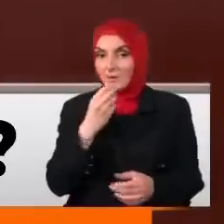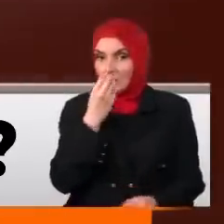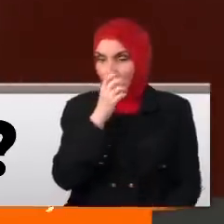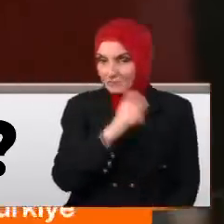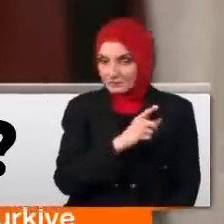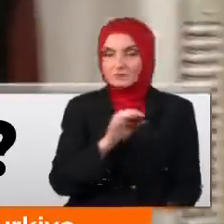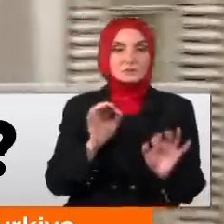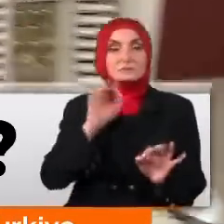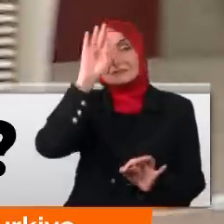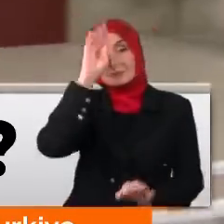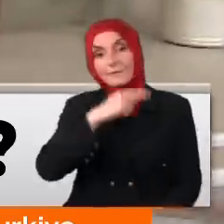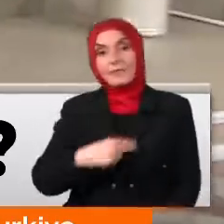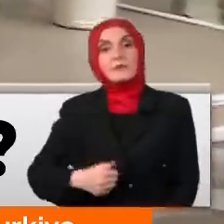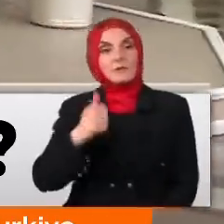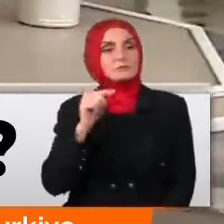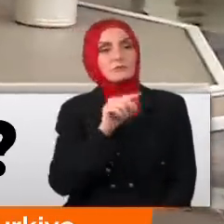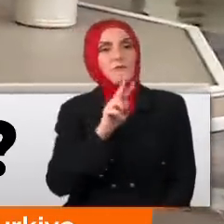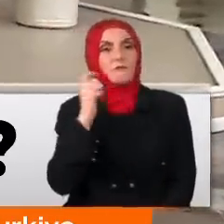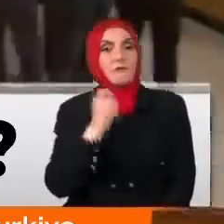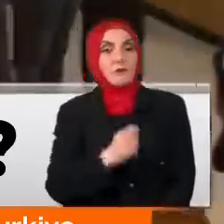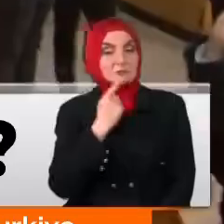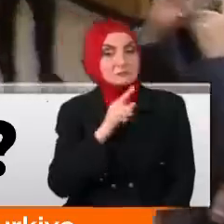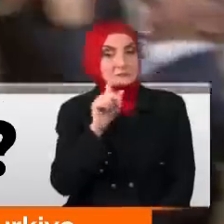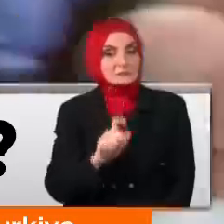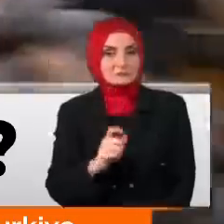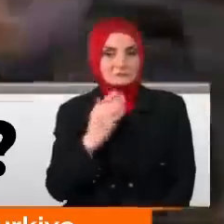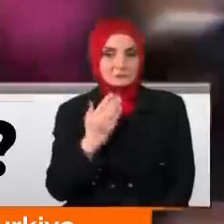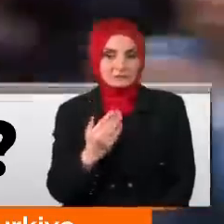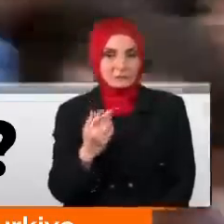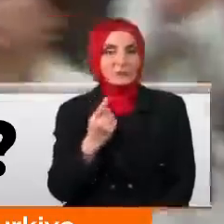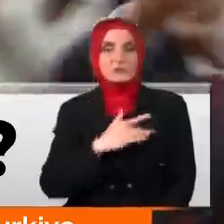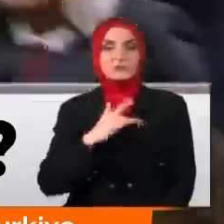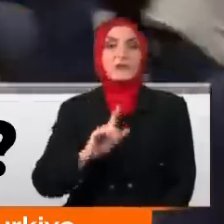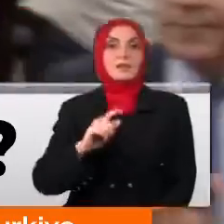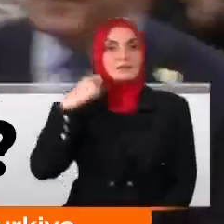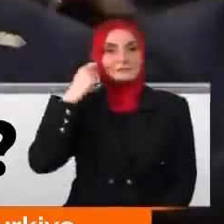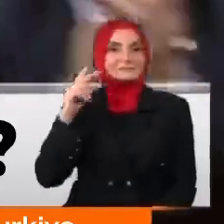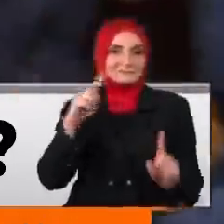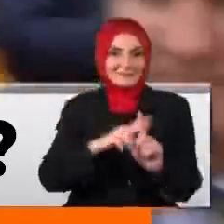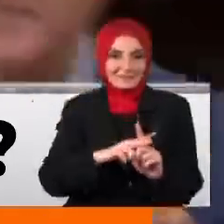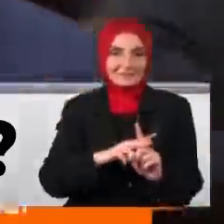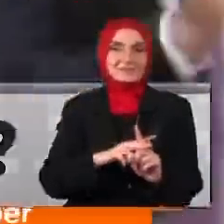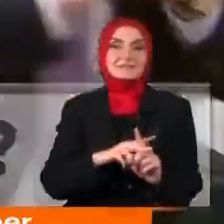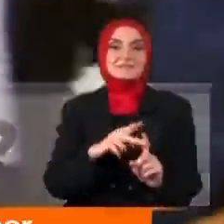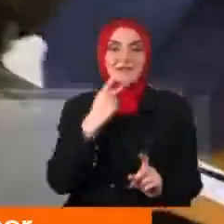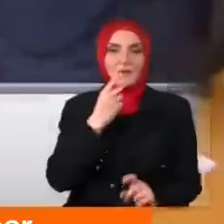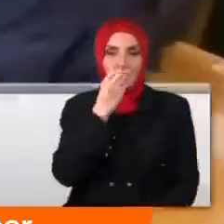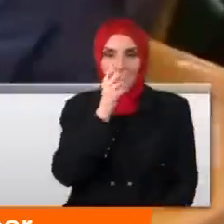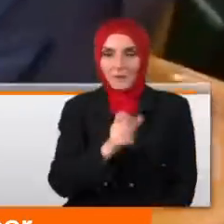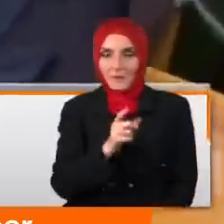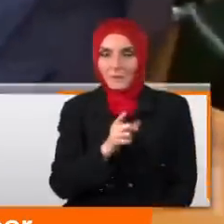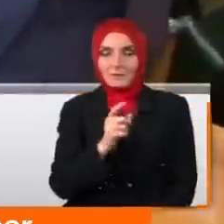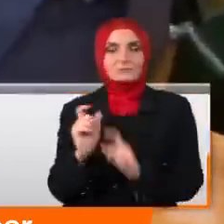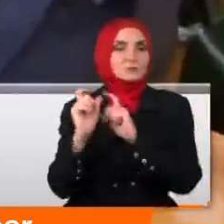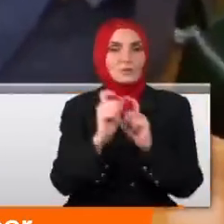kulislerde yanıtı aranan bu soru katıldığı bir canlı yayında sarı Gülün kendisine soruldu Sarıgül soruya yanıt vermek yerine